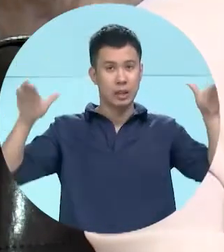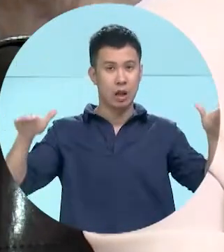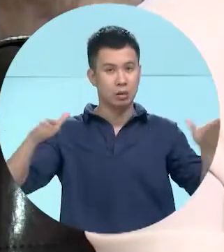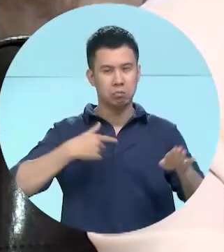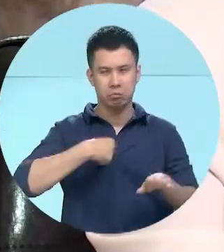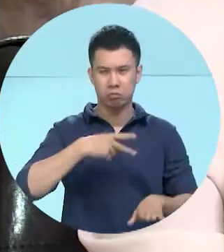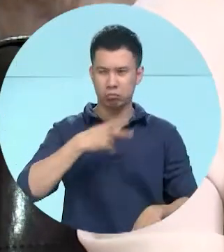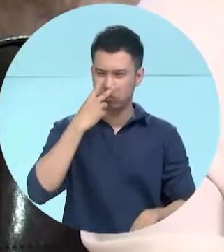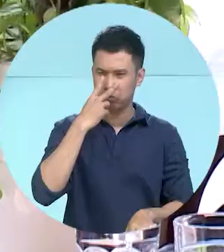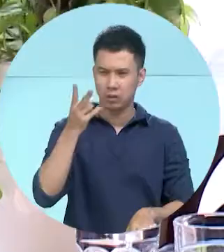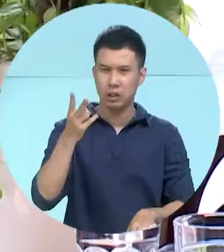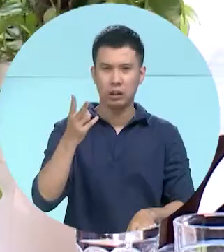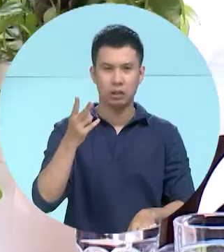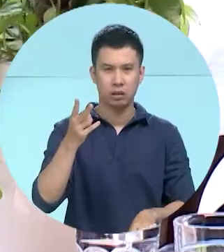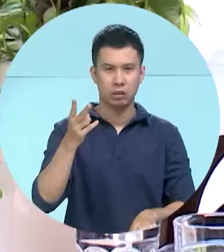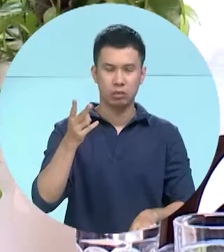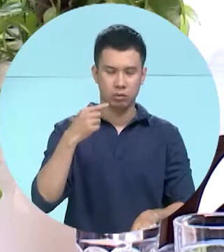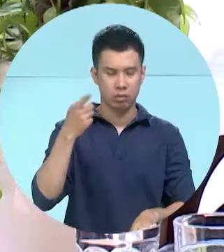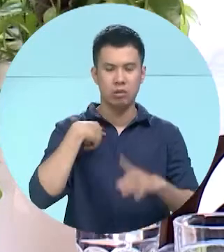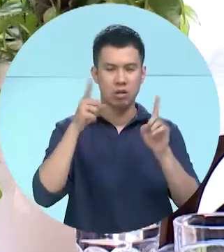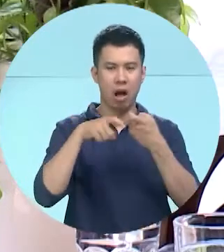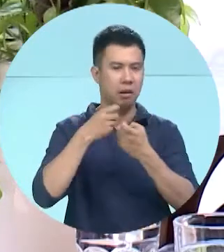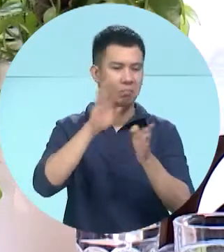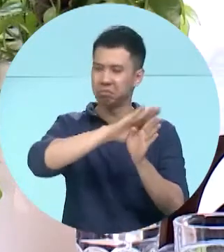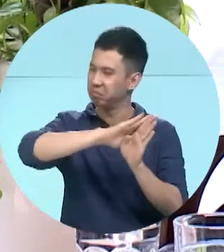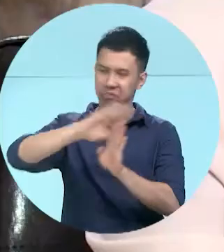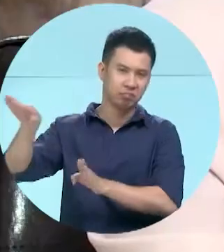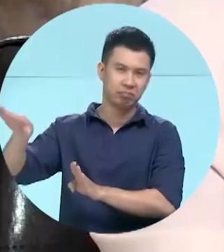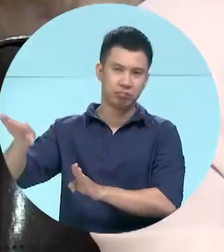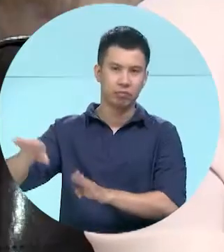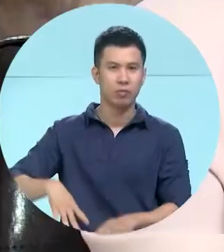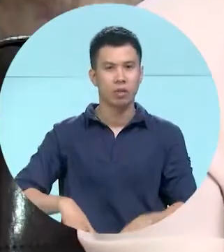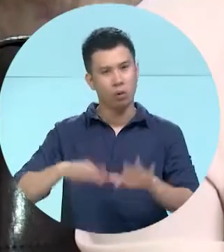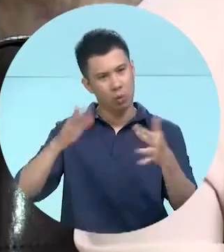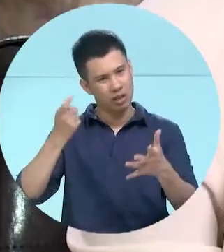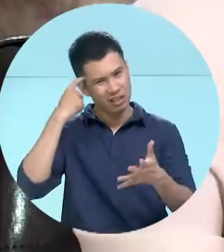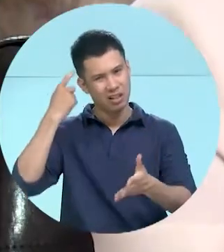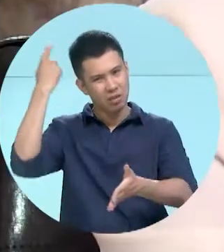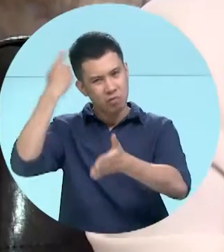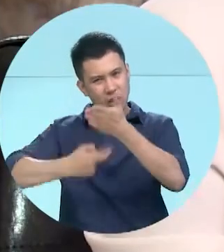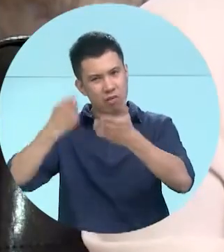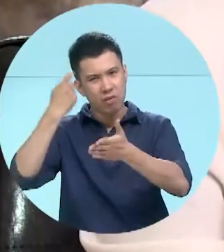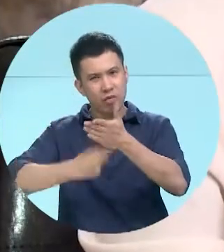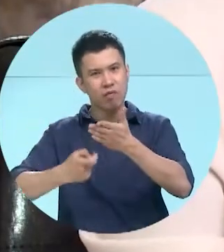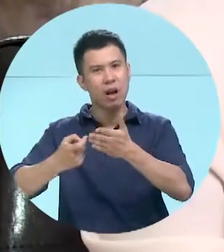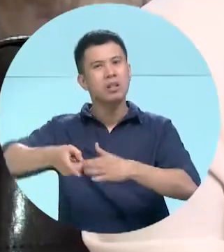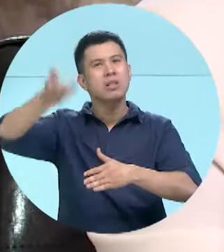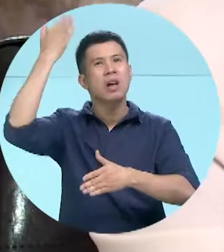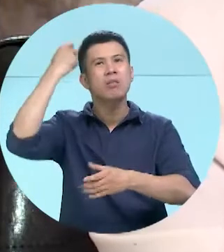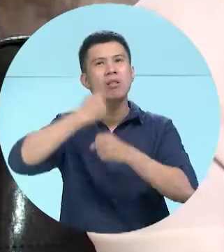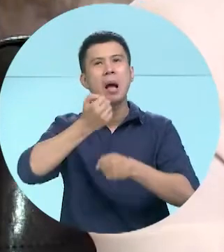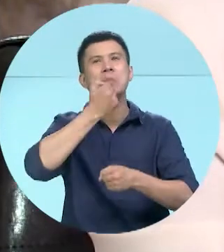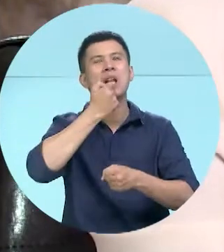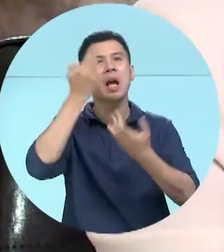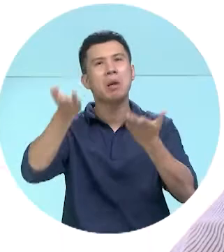children with disability were rejected by their family, or they are considered that they bring bad luck